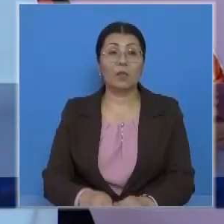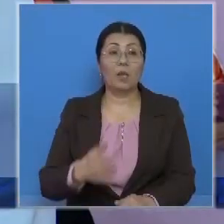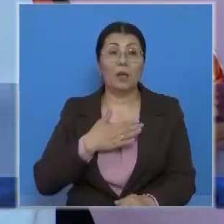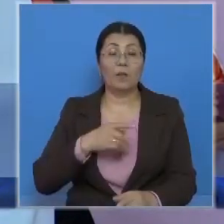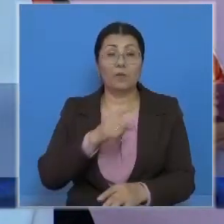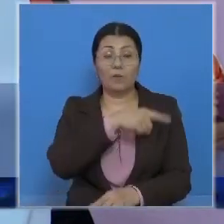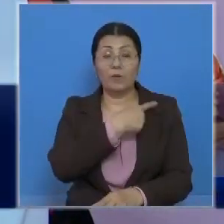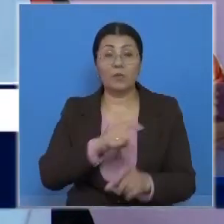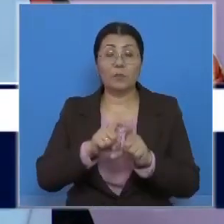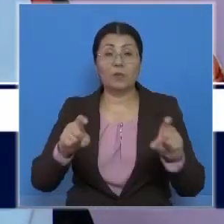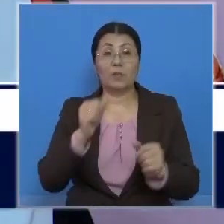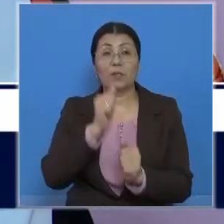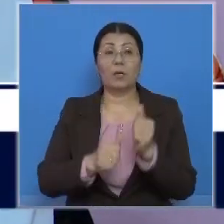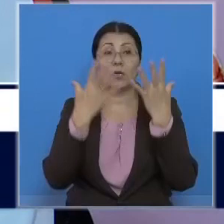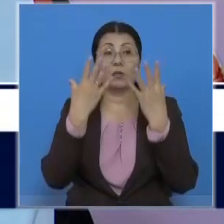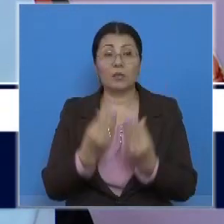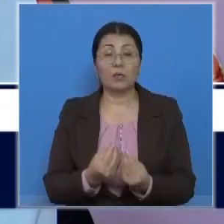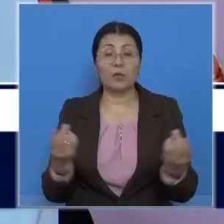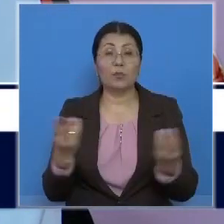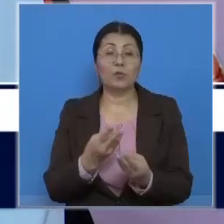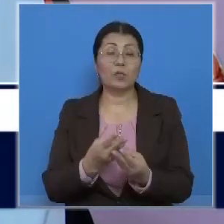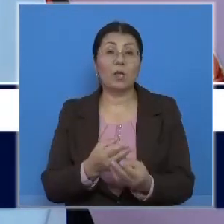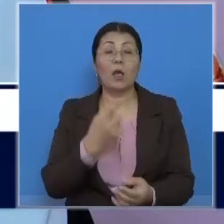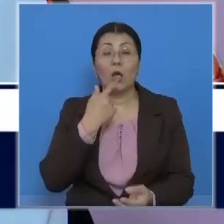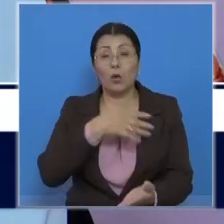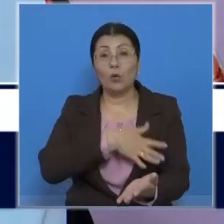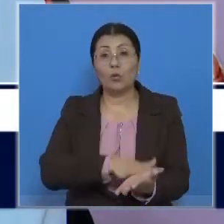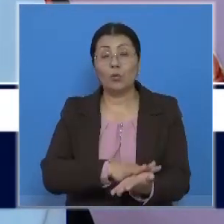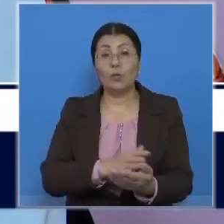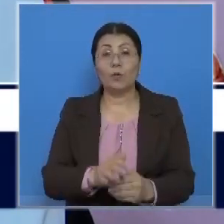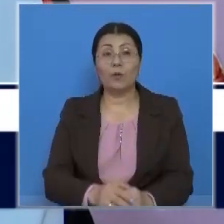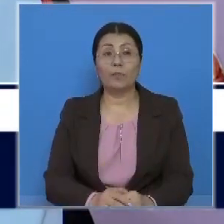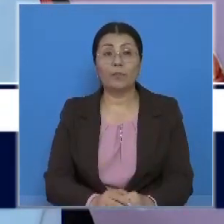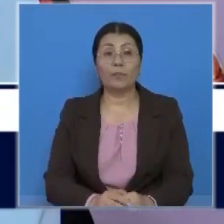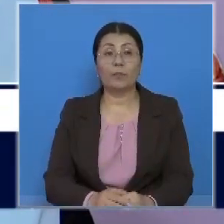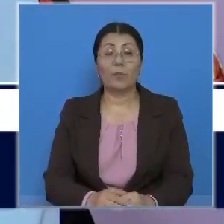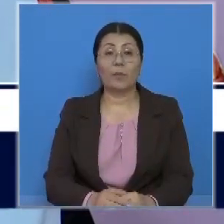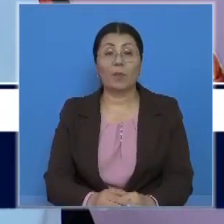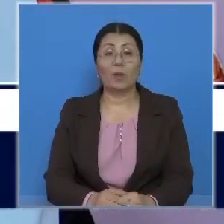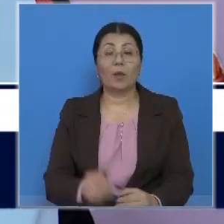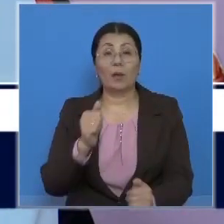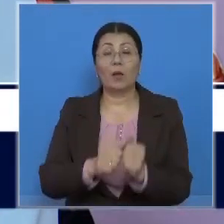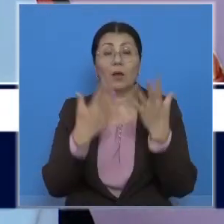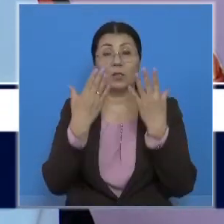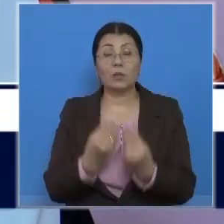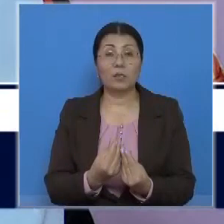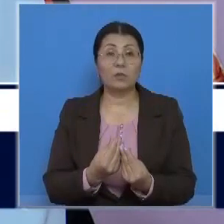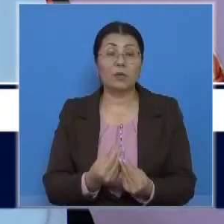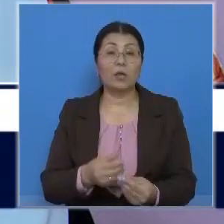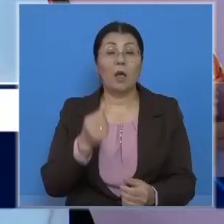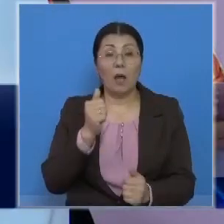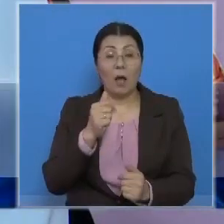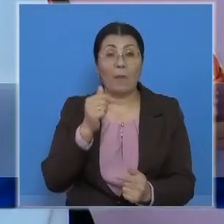клиника ежедневно нуждается в запасах крови, и мы делаем запасы более чем на 60 доз каждой группы